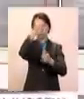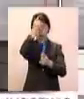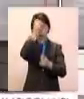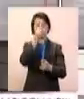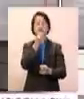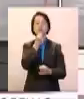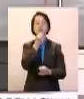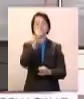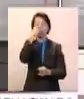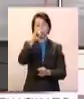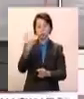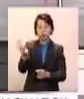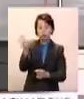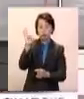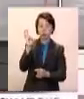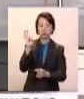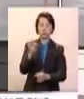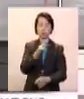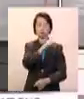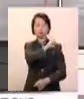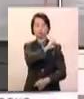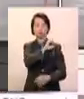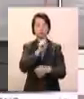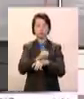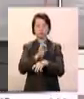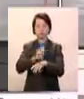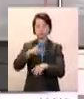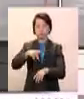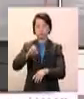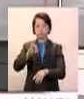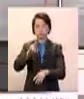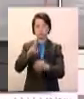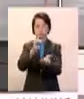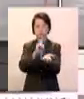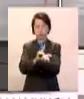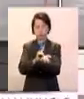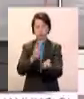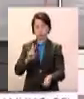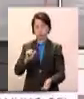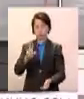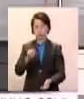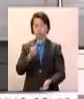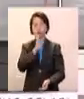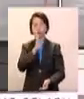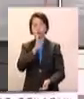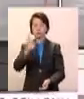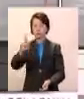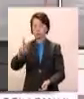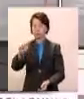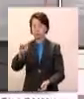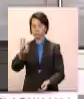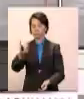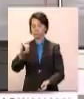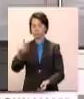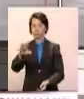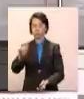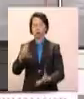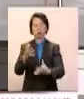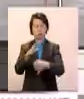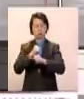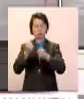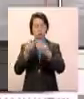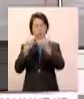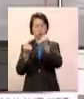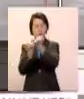Ibrahim untuk memilih. Pengerusi Majlis Penasihat PKR Datuk Seri Dr. Wan Azizah berkata Rafizi juga menerima banyak undi